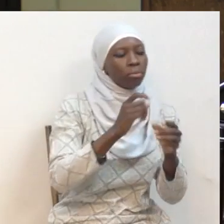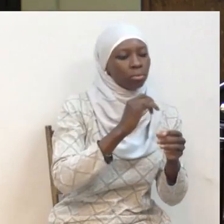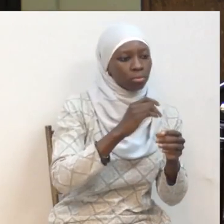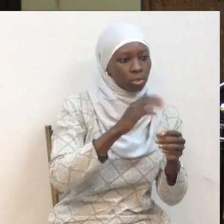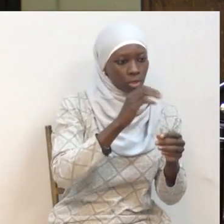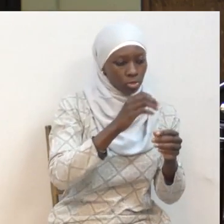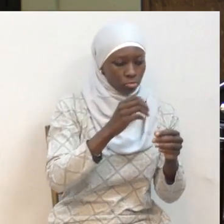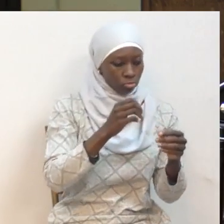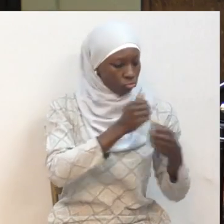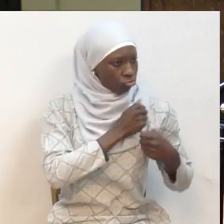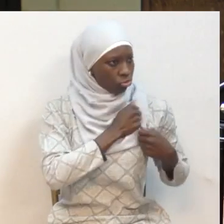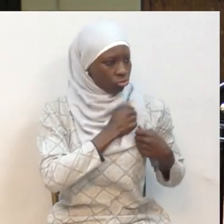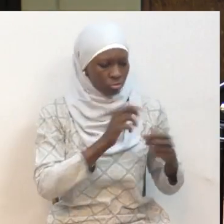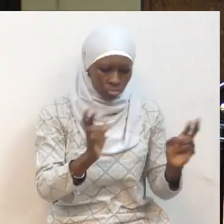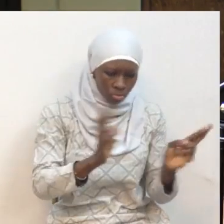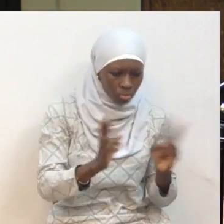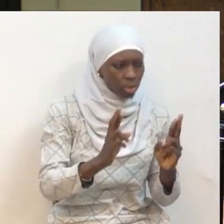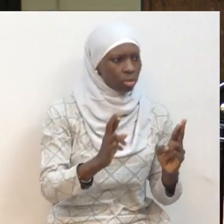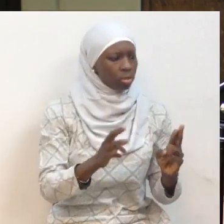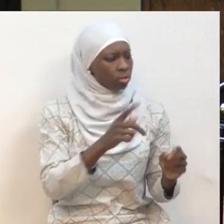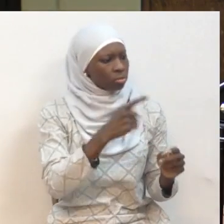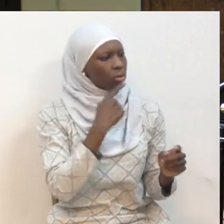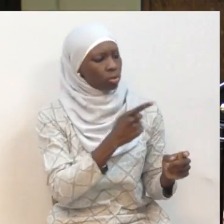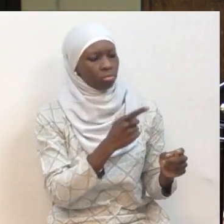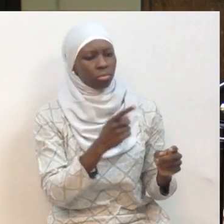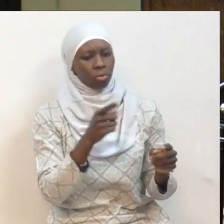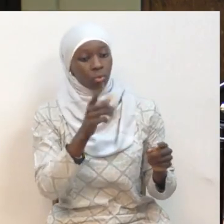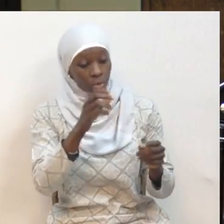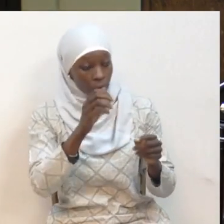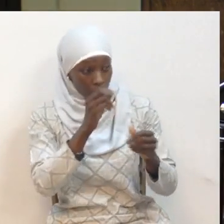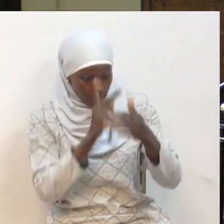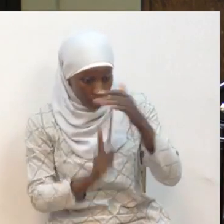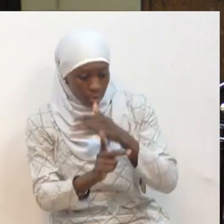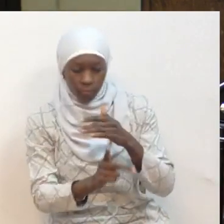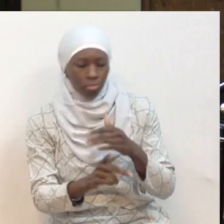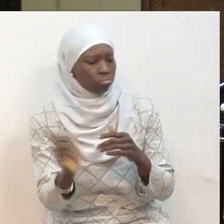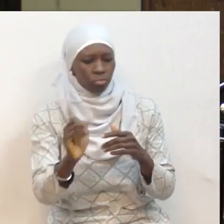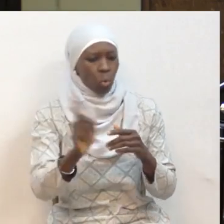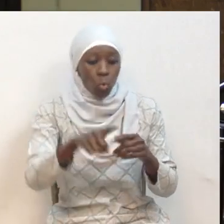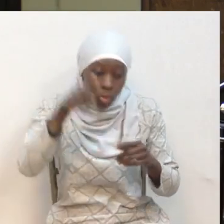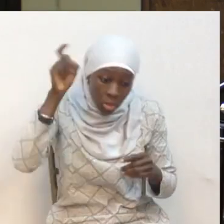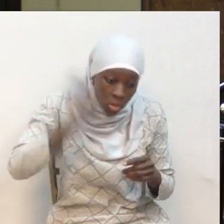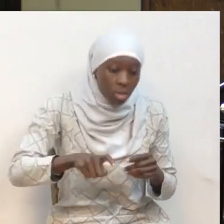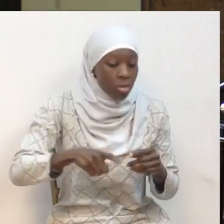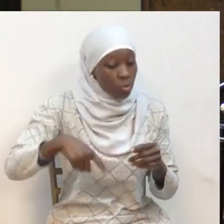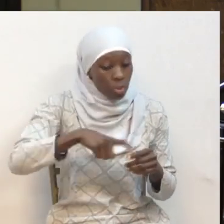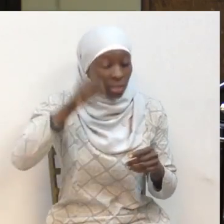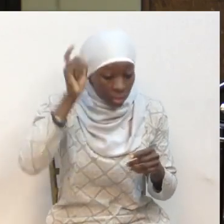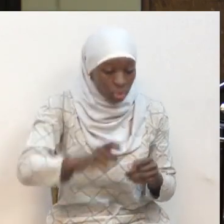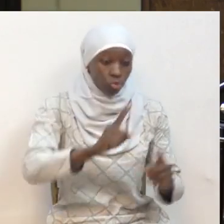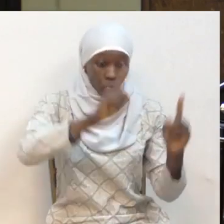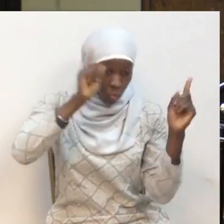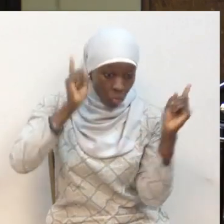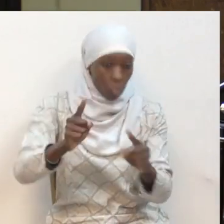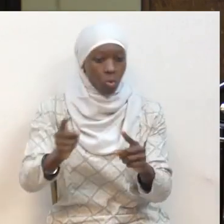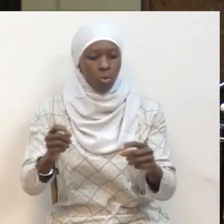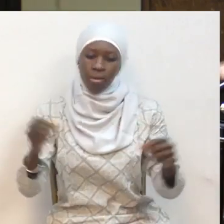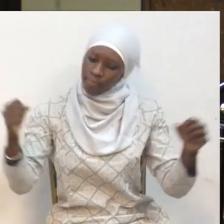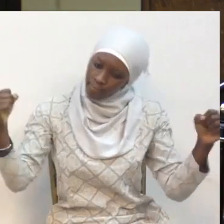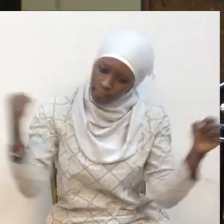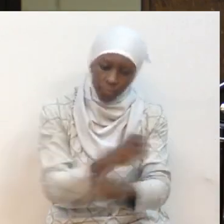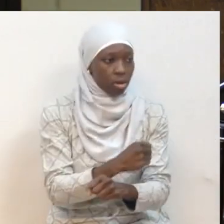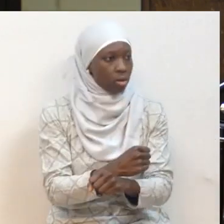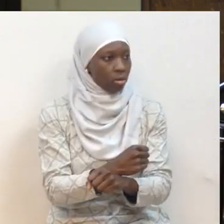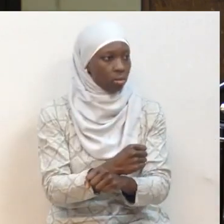they were so insistent that the Prophet ﷺ went down on